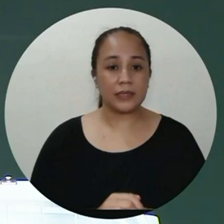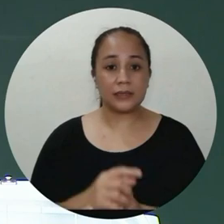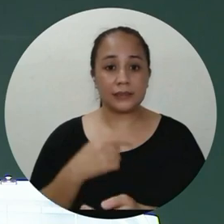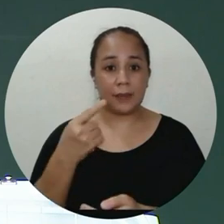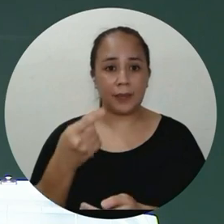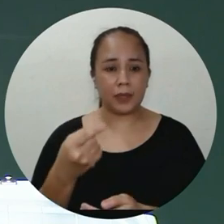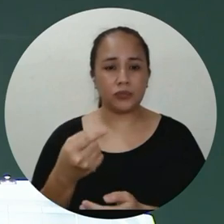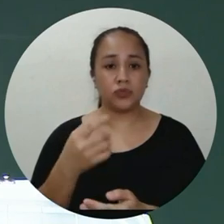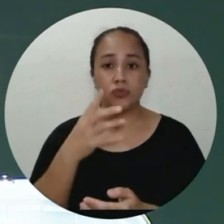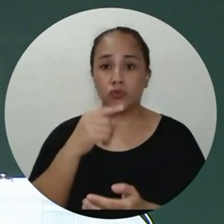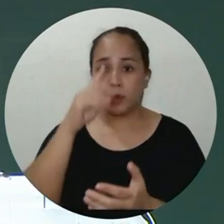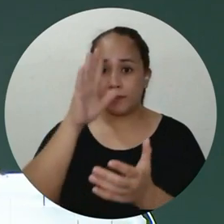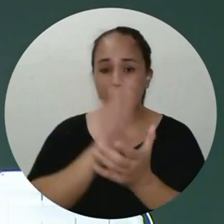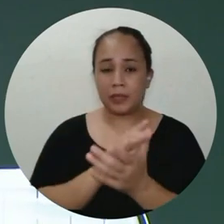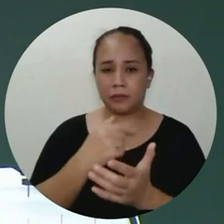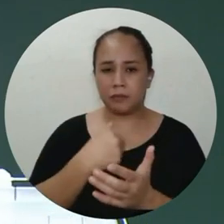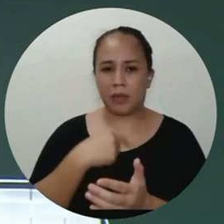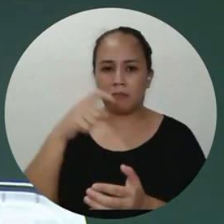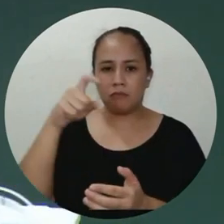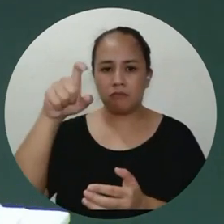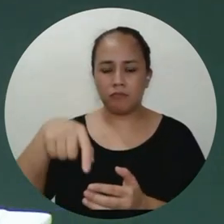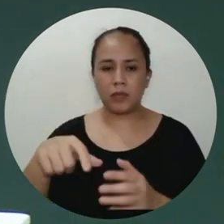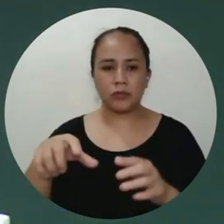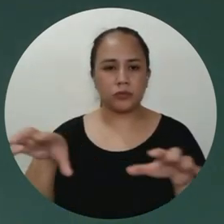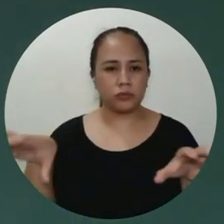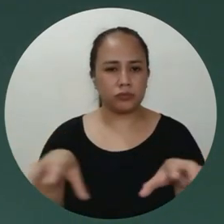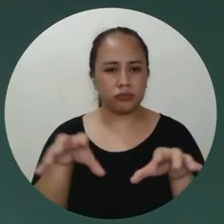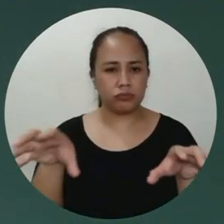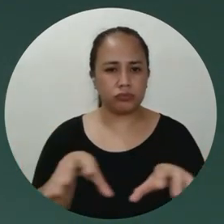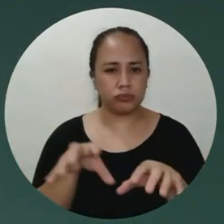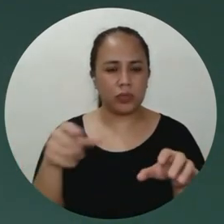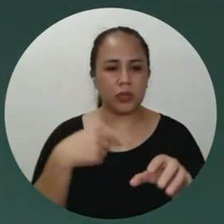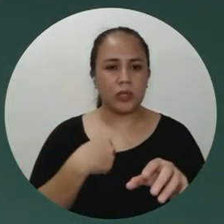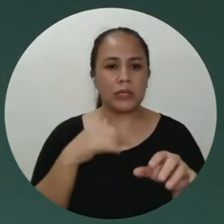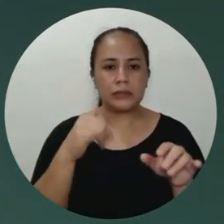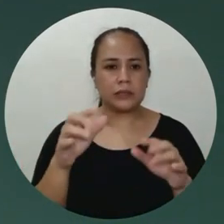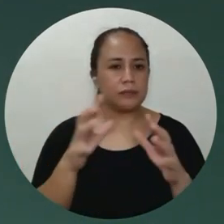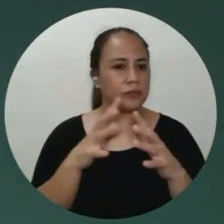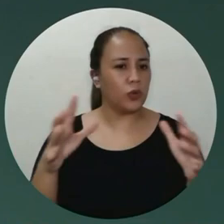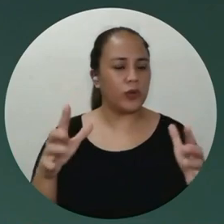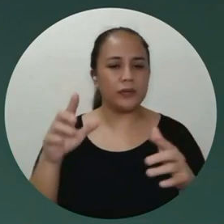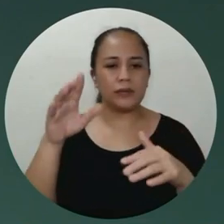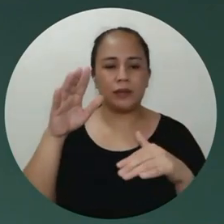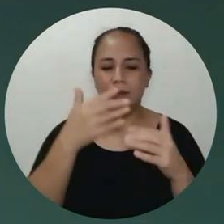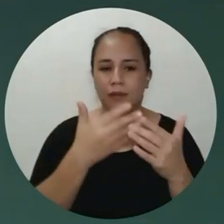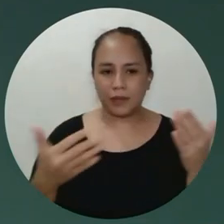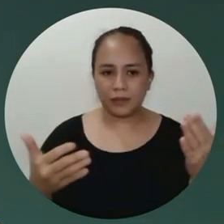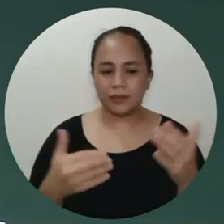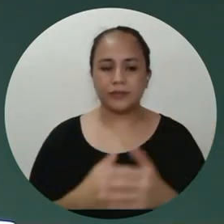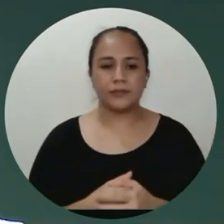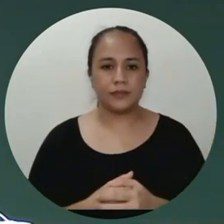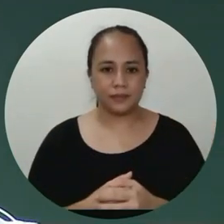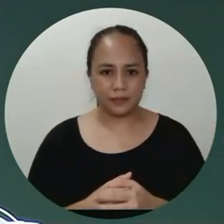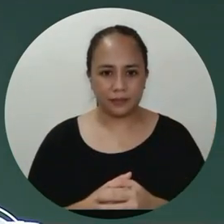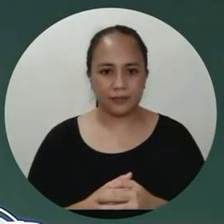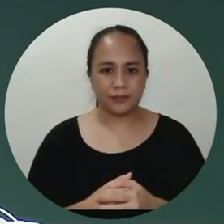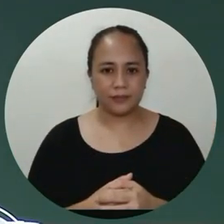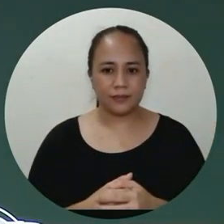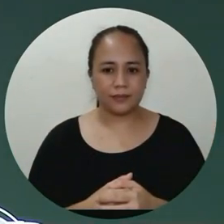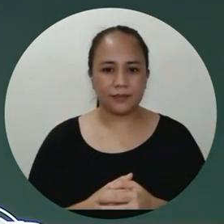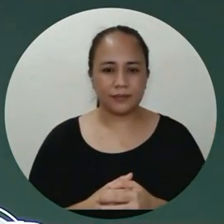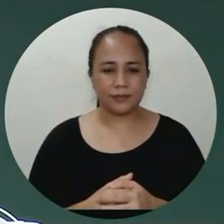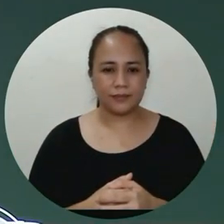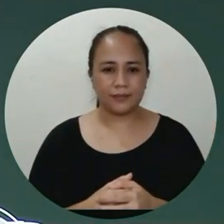"Whoever believes in me will do the works I have been doing, and they will do even greater things than these." 자, 이 empowering leader가